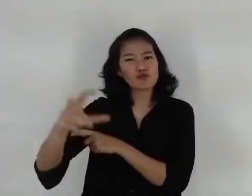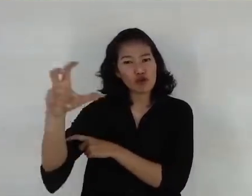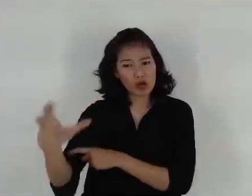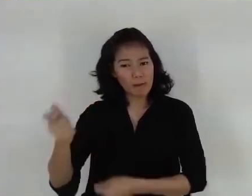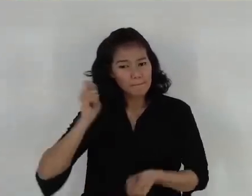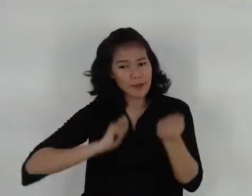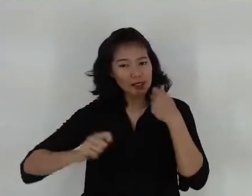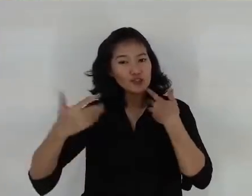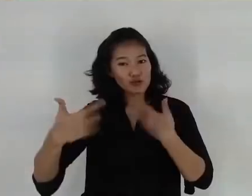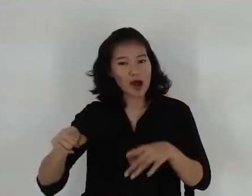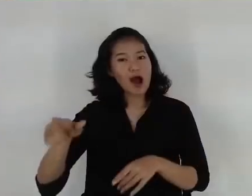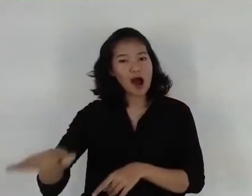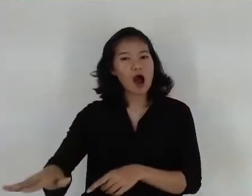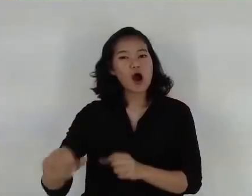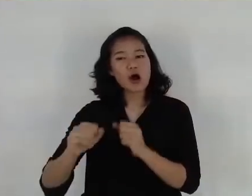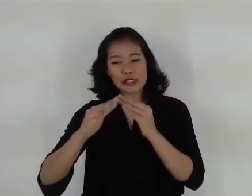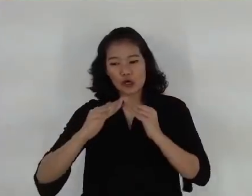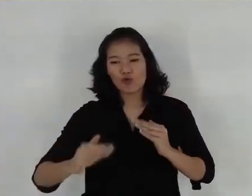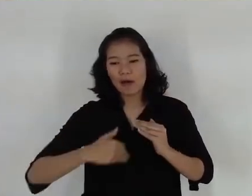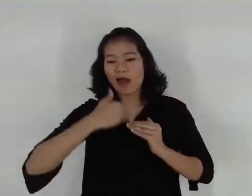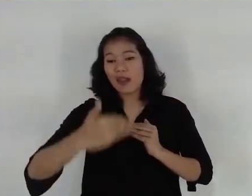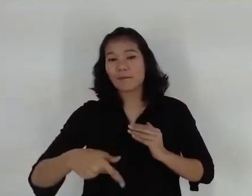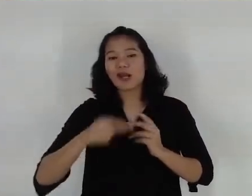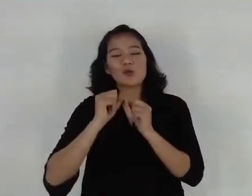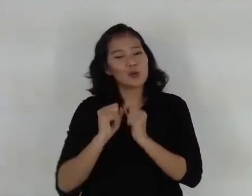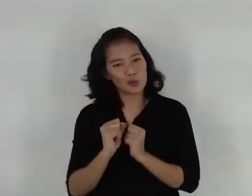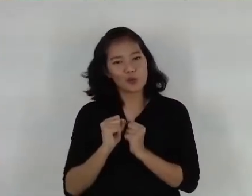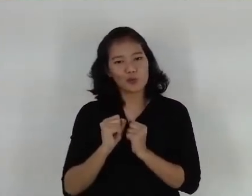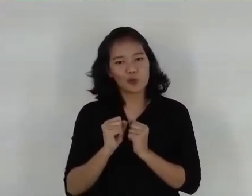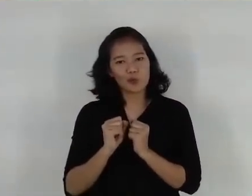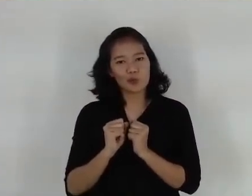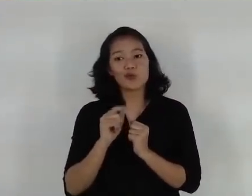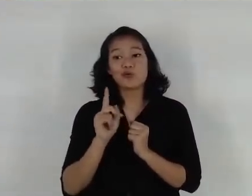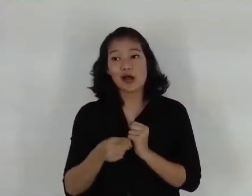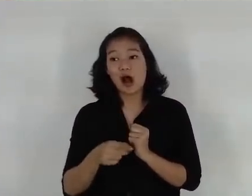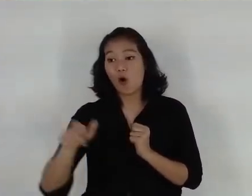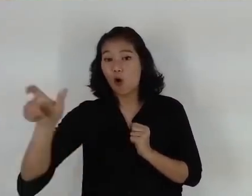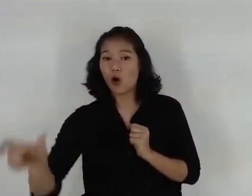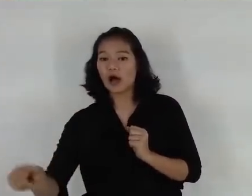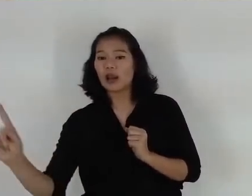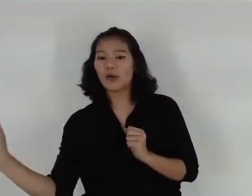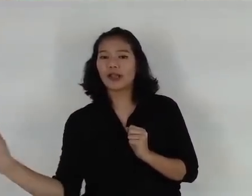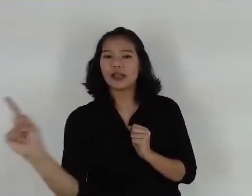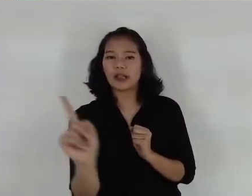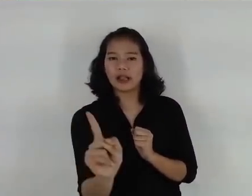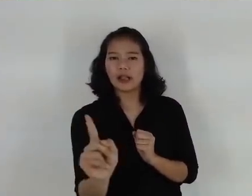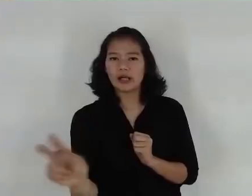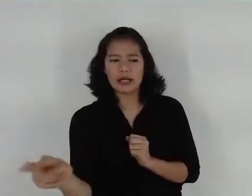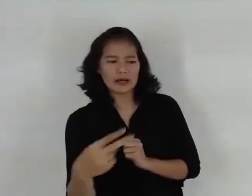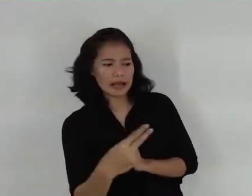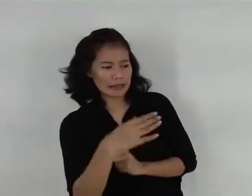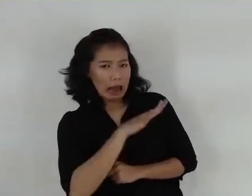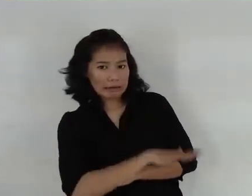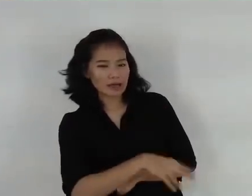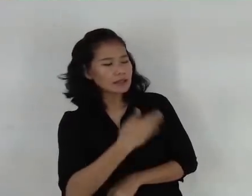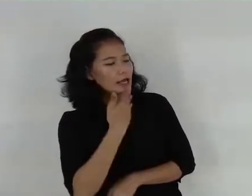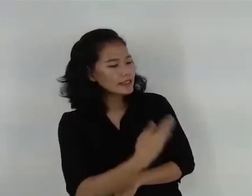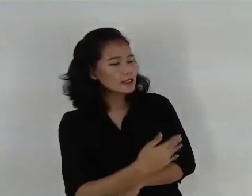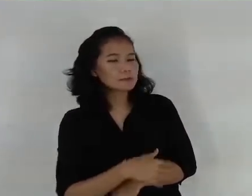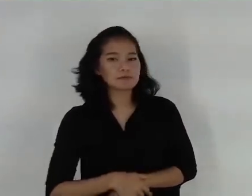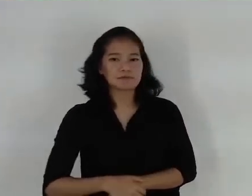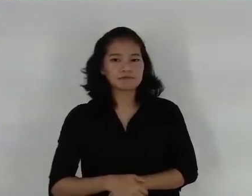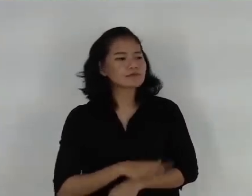ia duduk didepan rumahnya hai lalu seseorang lewat dan Bertanya kepadanya